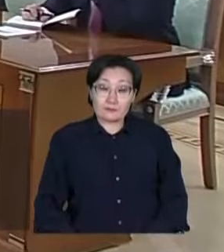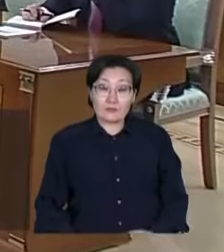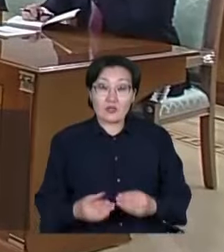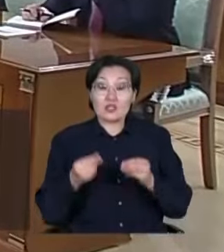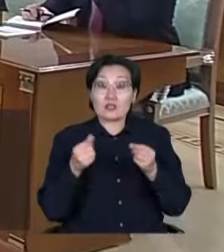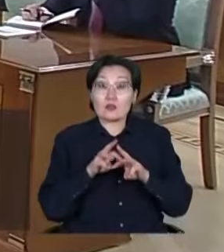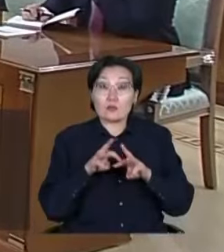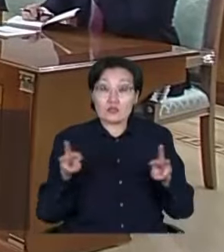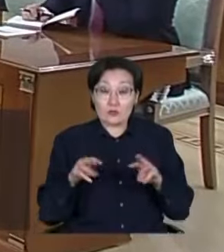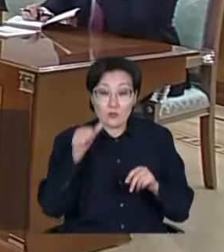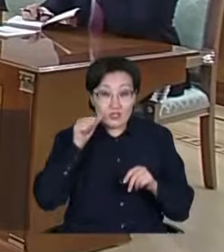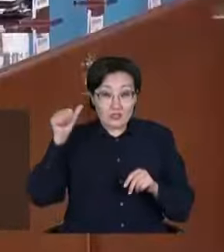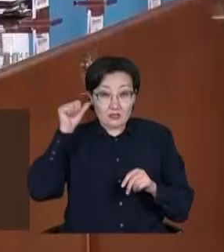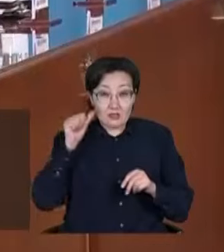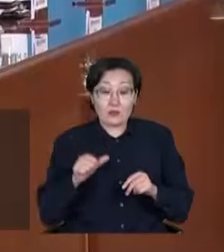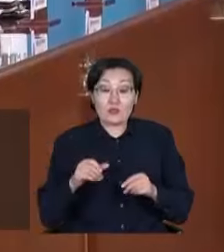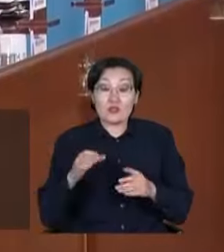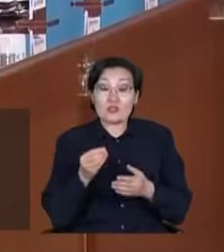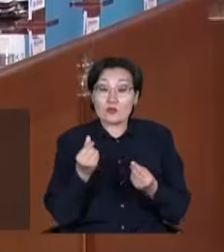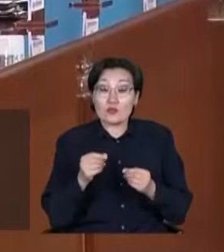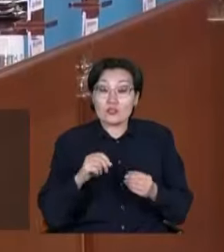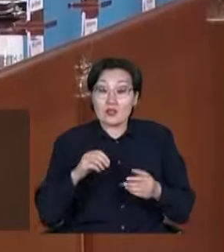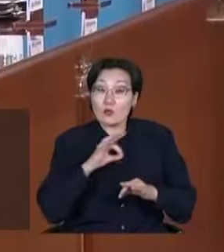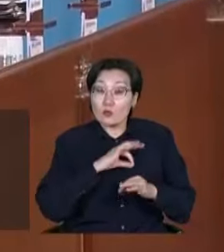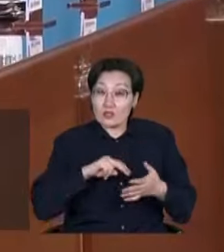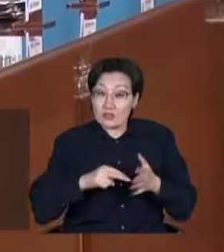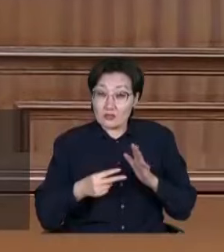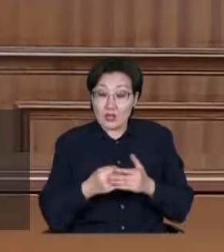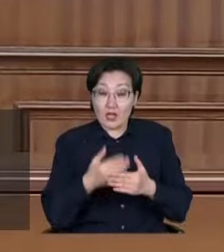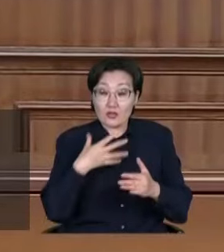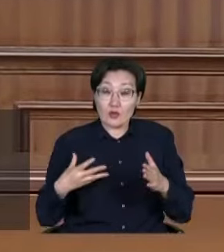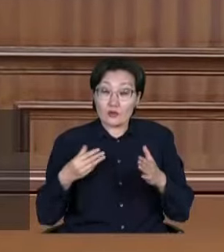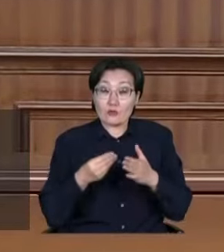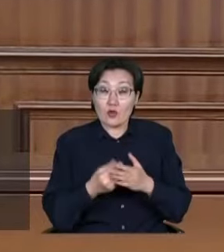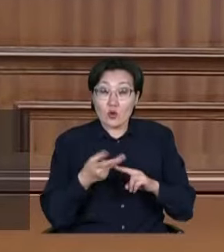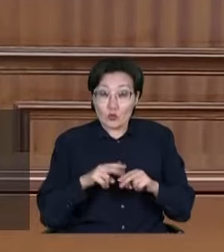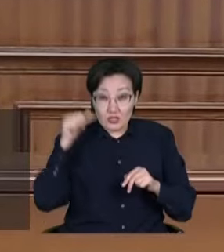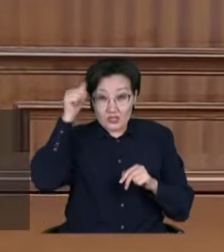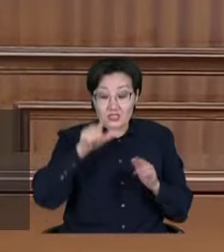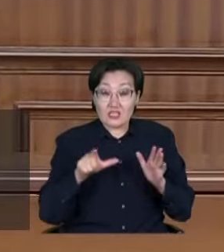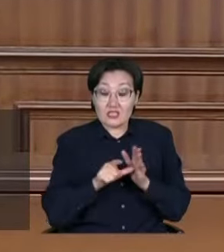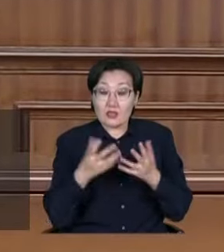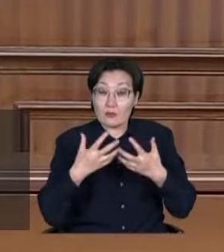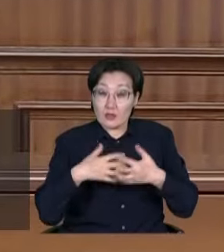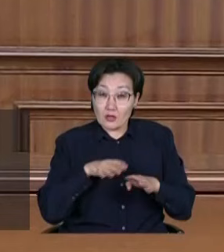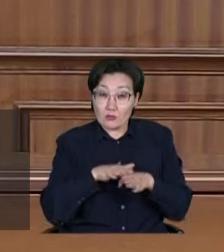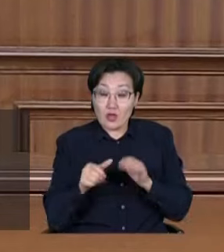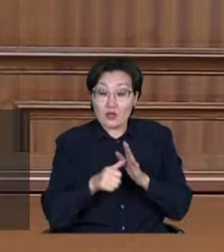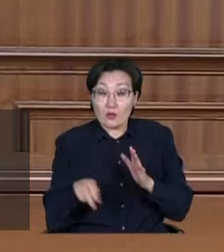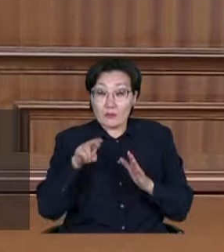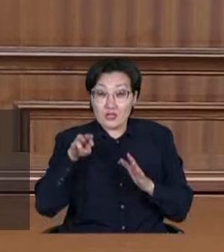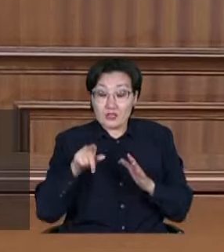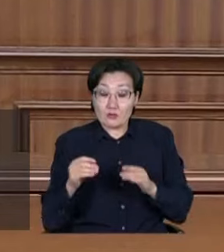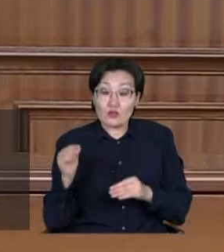Қаржы министрлігі былтырғы табыс жоспарын алдын ала төленген осы жылдың салықтары есебінен орындағаны белгілі. 600 миллиард теңге